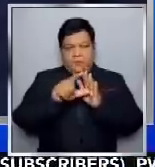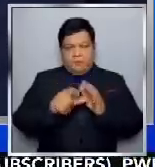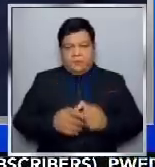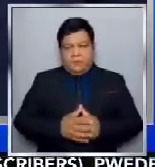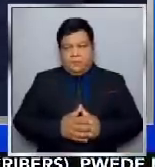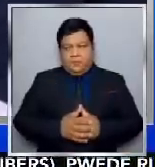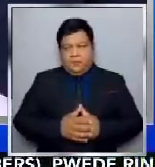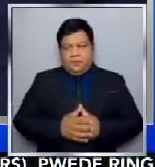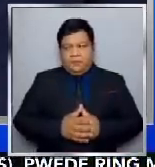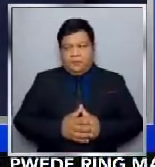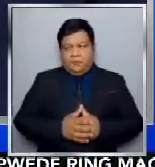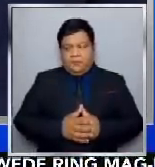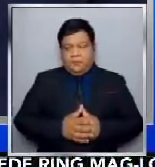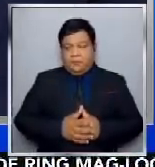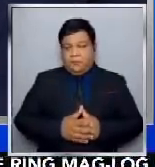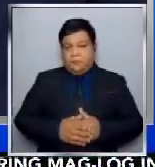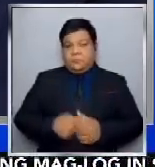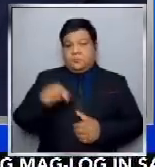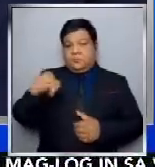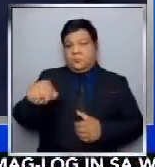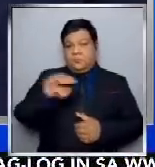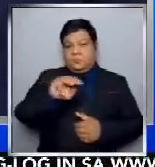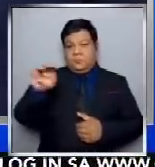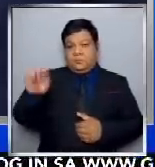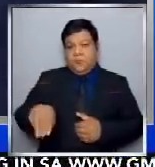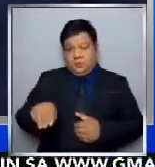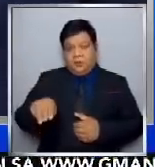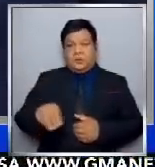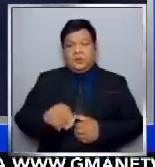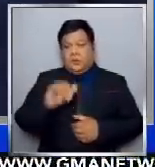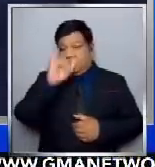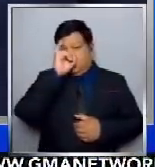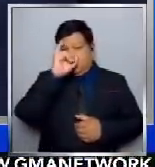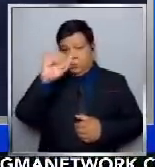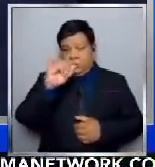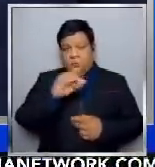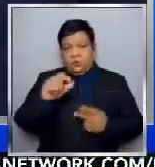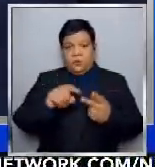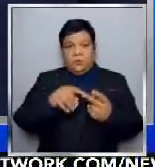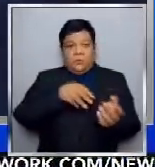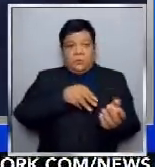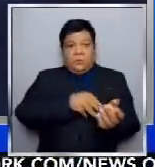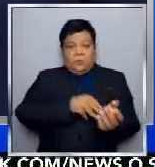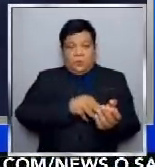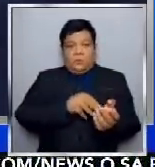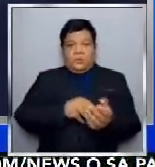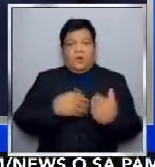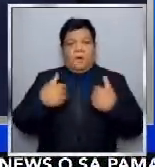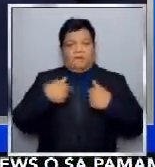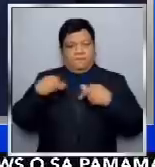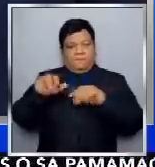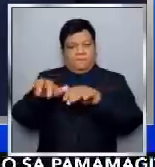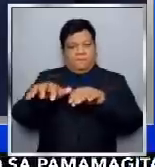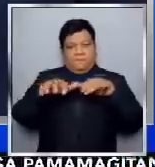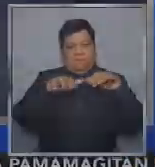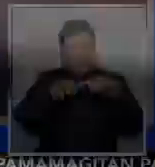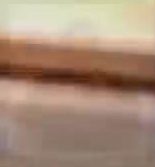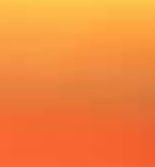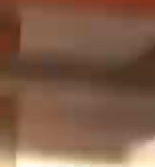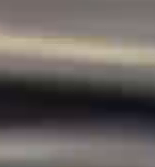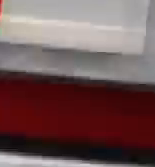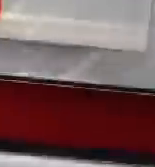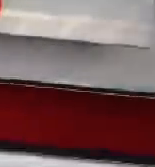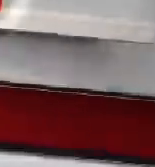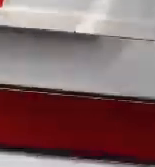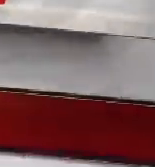Sa Maynila, idinaraos ng tambalan ni Mayor Isko Moreno at Doc Willie Ong ang kanilang meeting de avance. Nakatutok doon live si Von